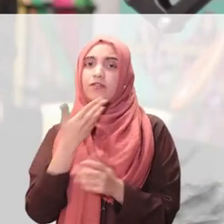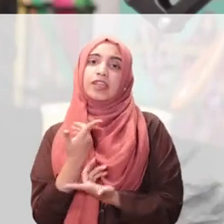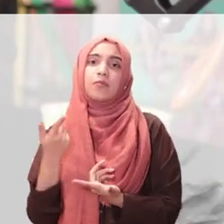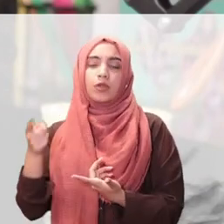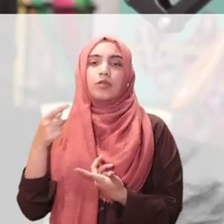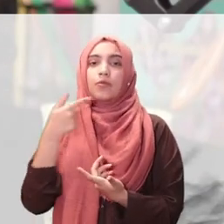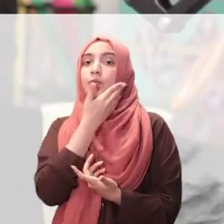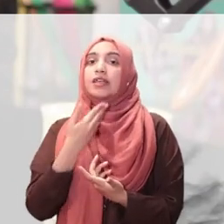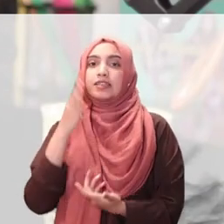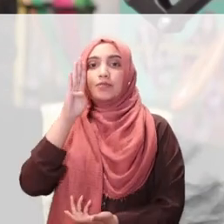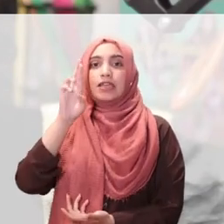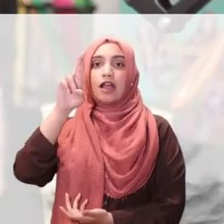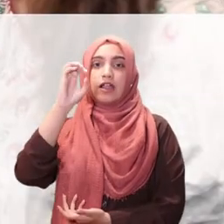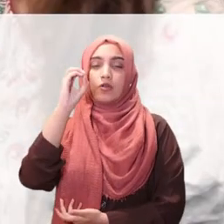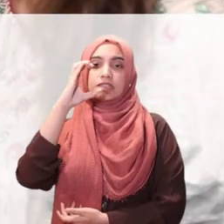पिछले